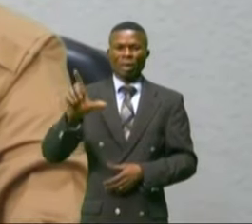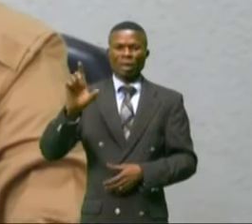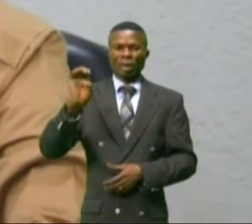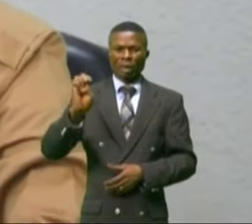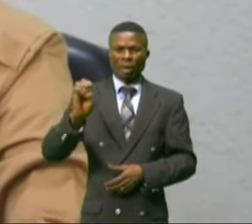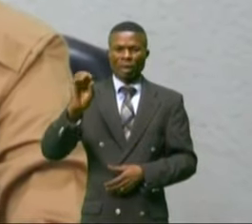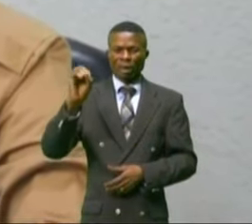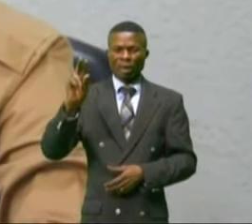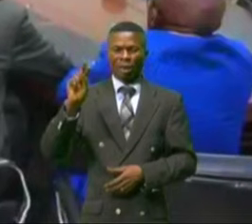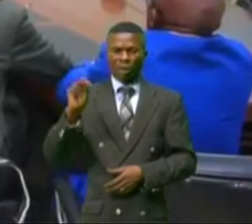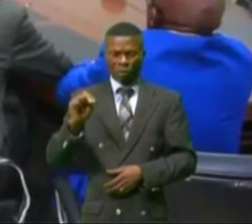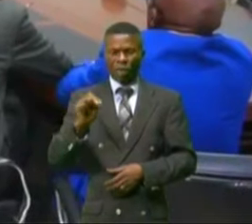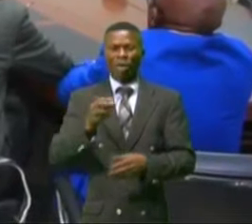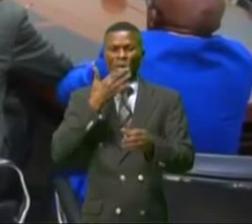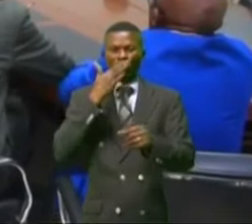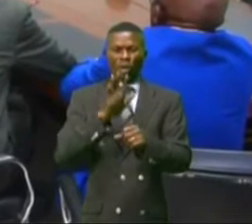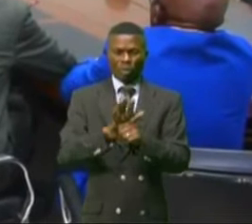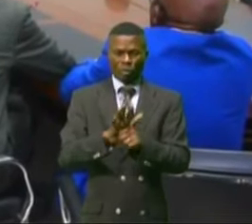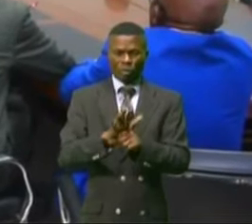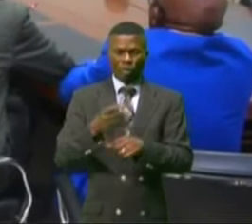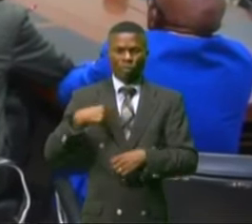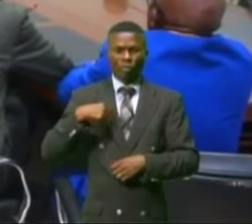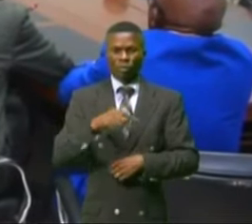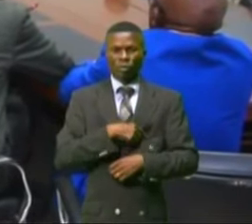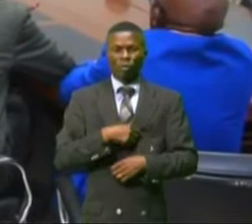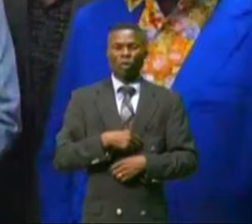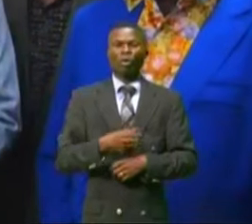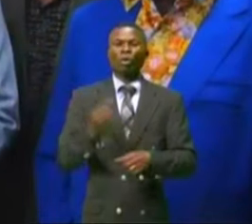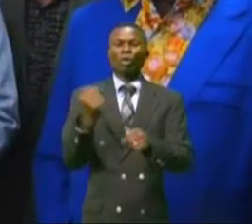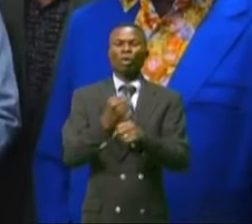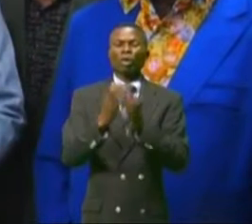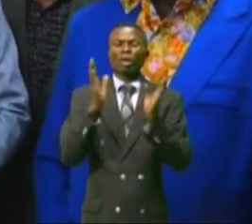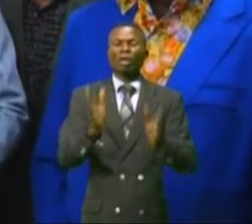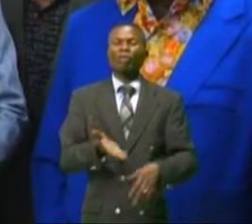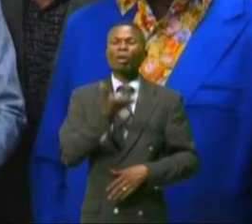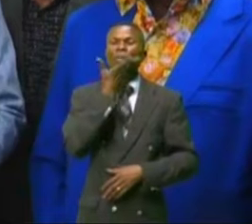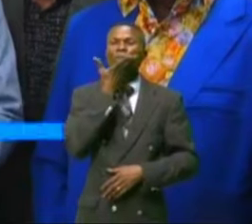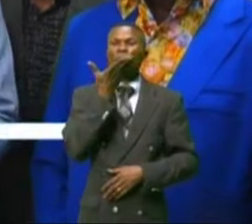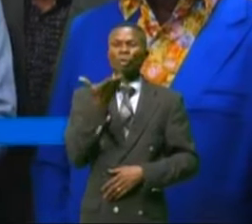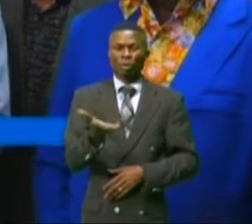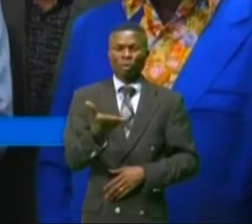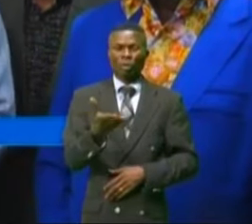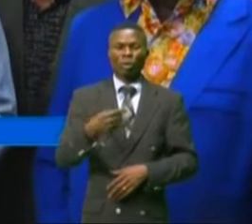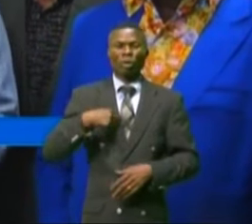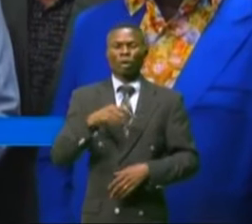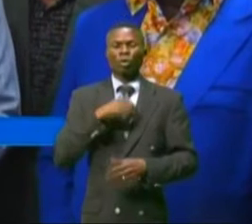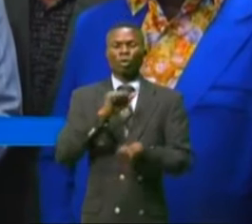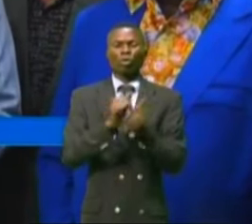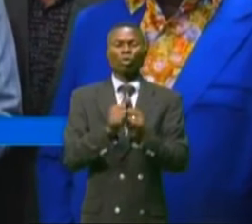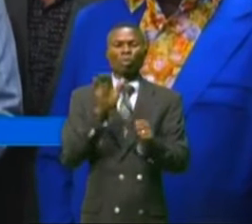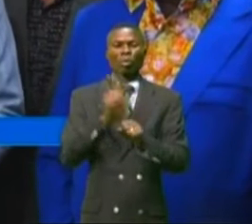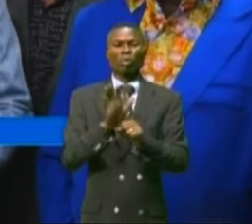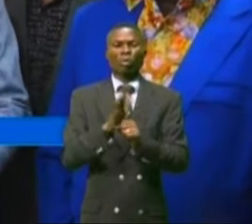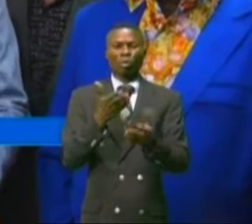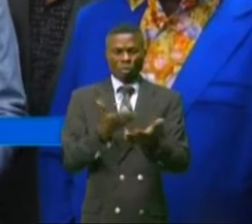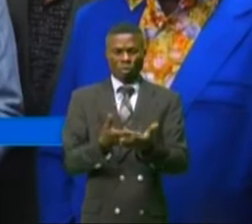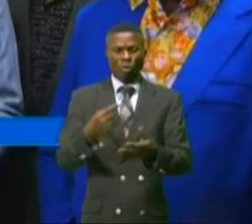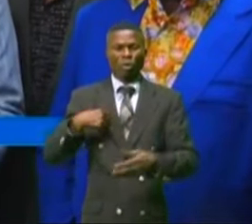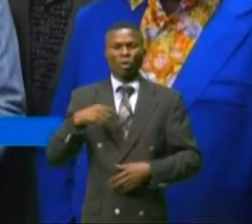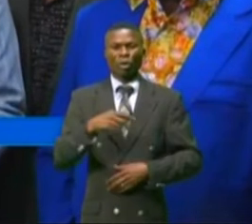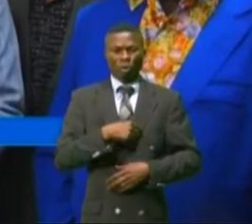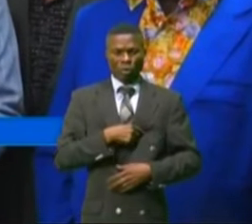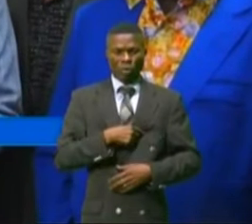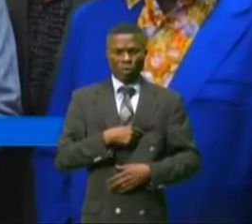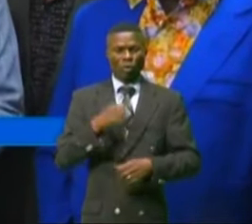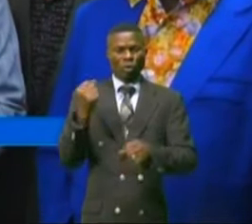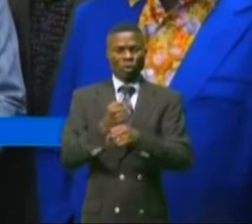ce sujet, rassure. Nous, le retraité, nous avons beaucoup, beaucoup de problèmes. Nous sommes encore à la